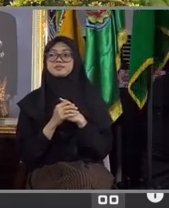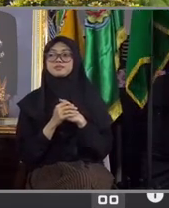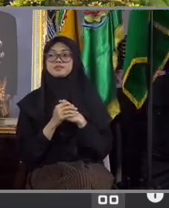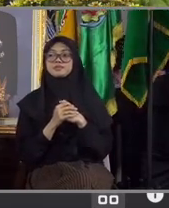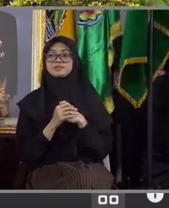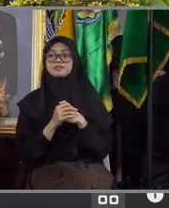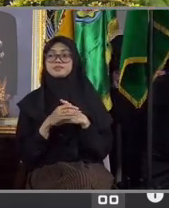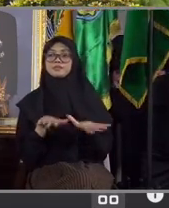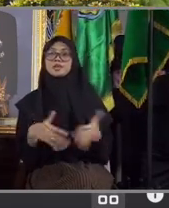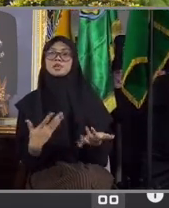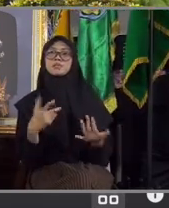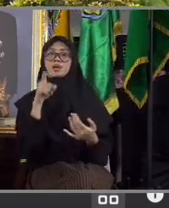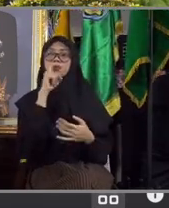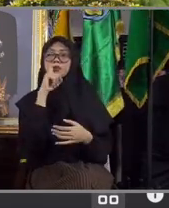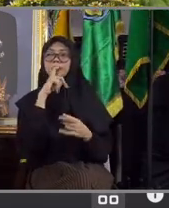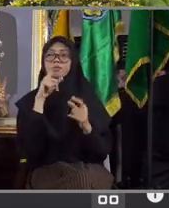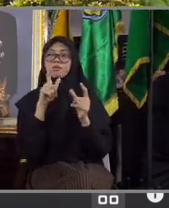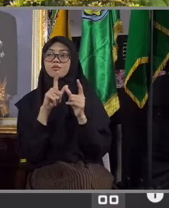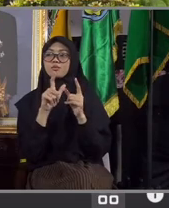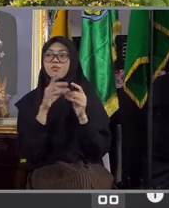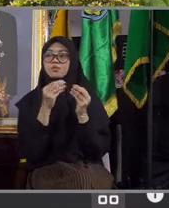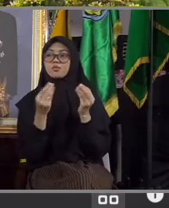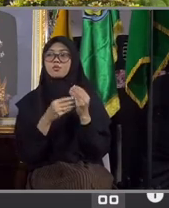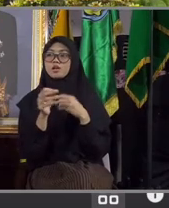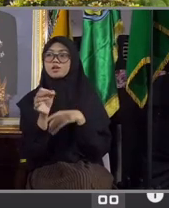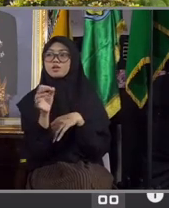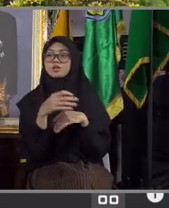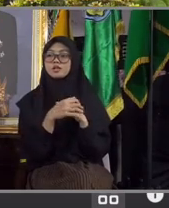Pripun iki Pak Wali? Oke, ditesek karo Pak Wali coba.